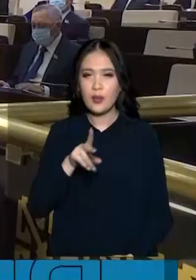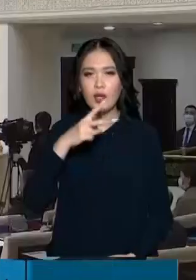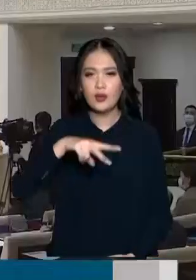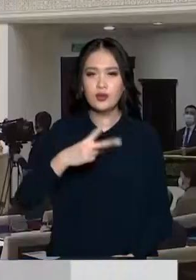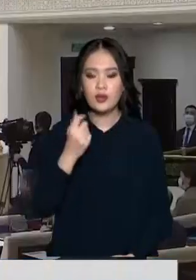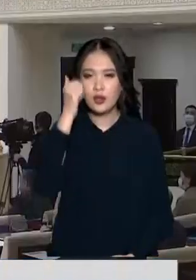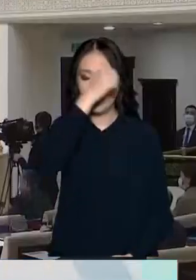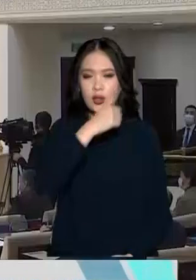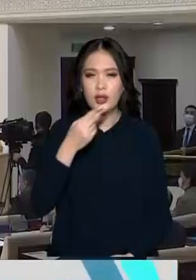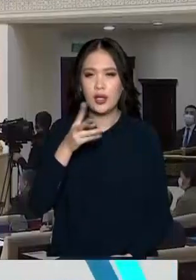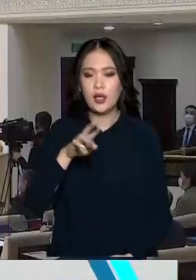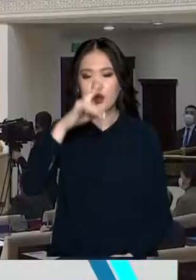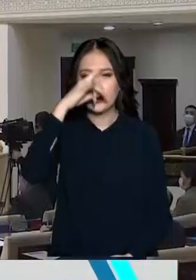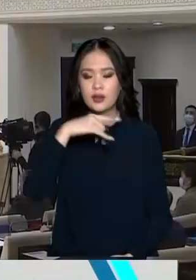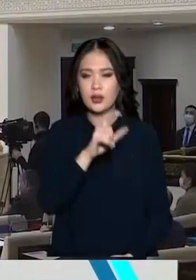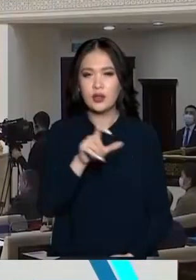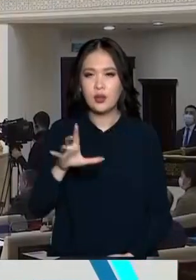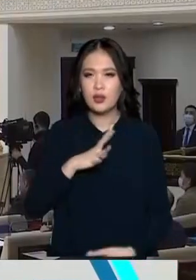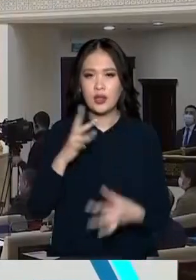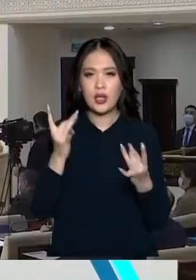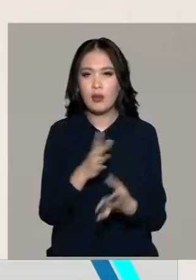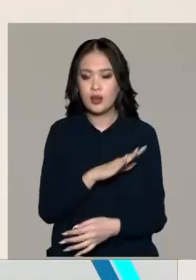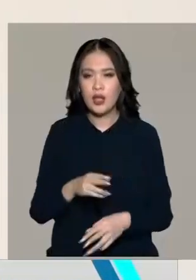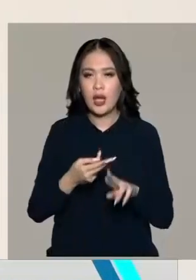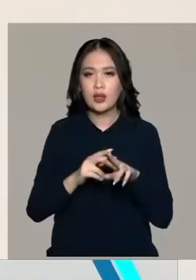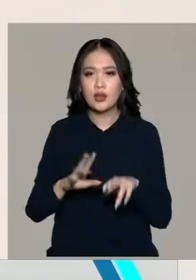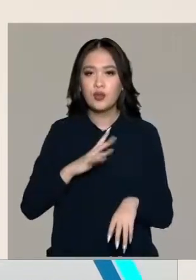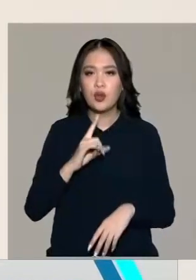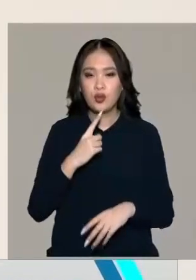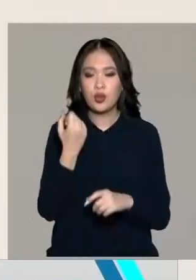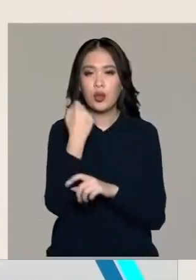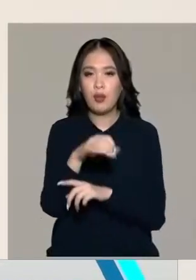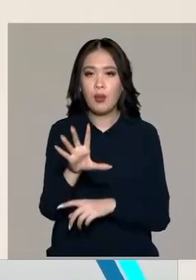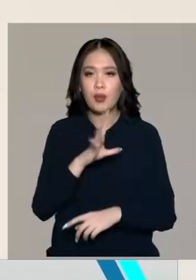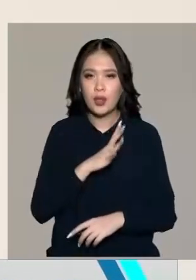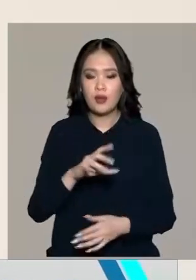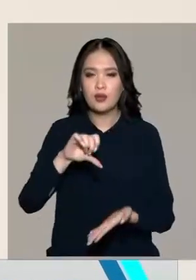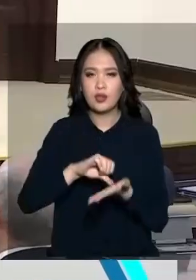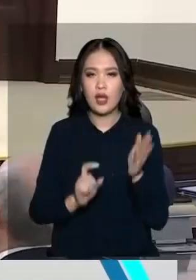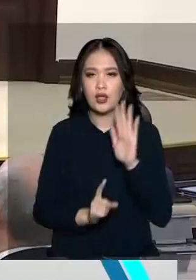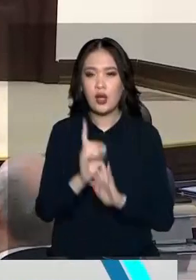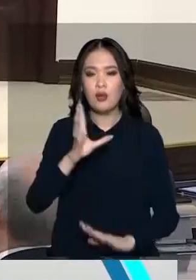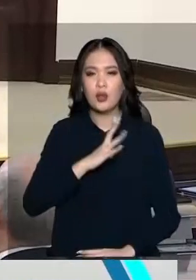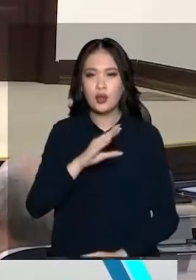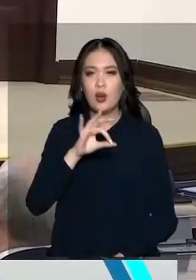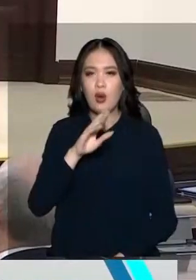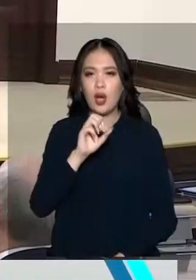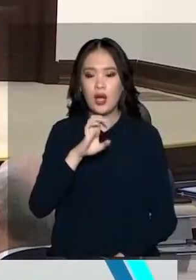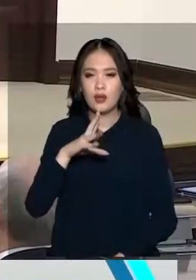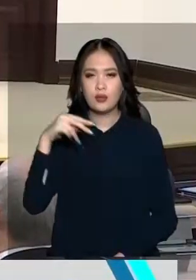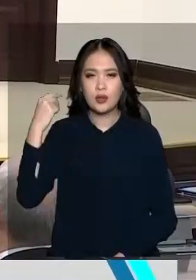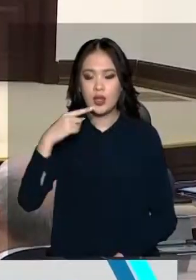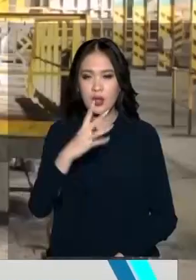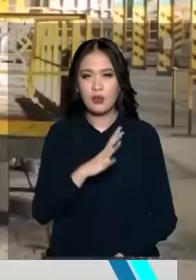2022 для казахстанцев выдался непростым, однако мы смогли преодолеть трудности. Так начал свое выступление президент Токаев на